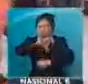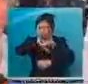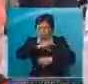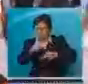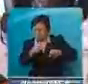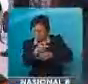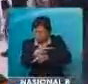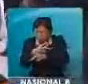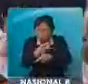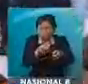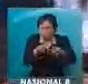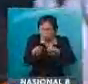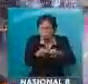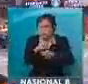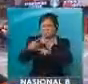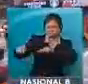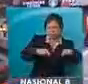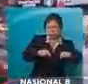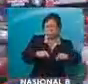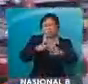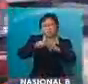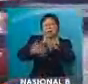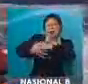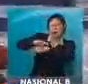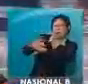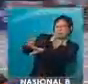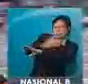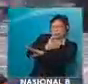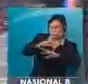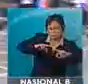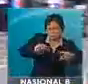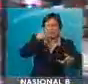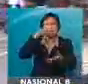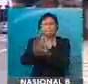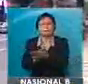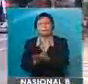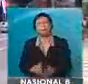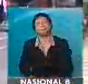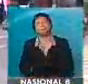ancaman serta bertindak sejak peringkat awal sebelum keadaan semakin buruk